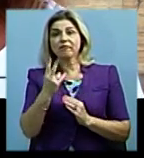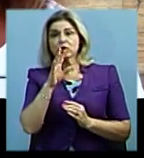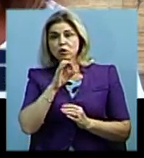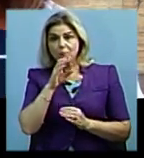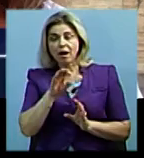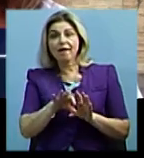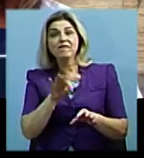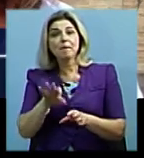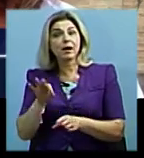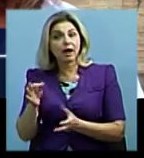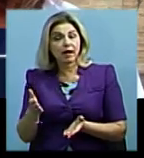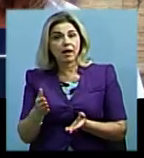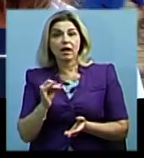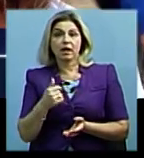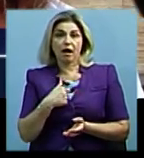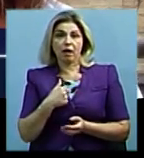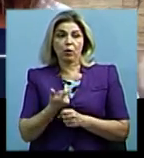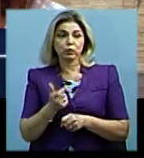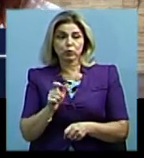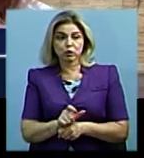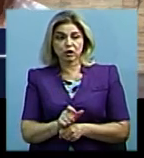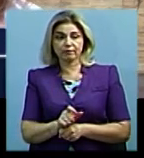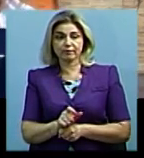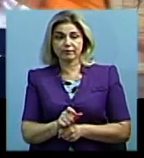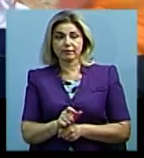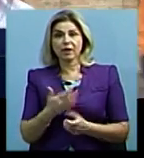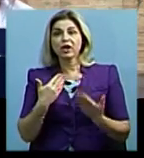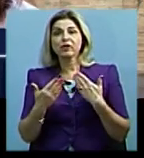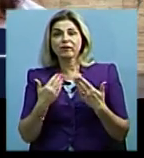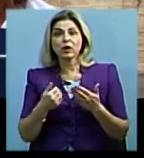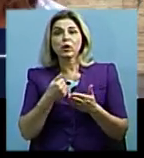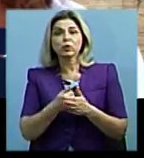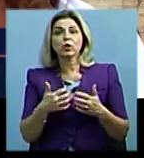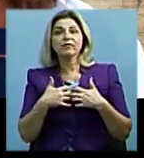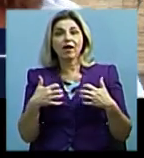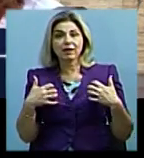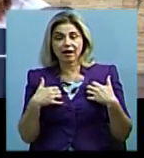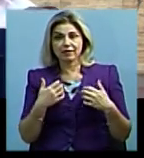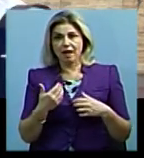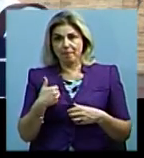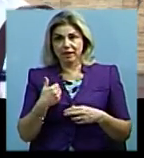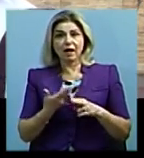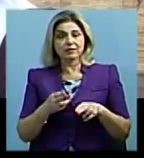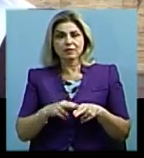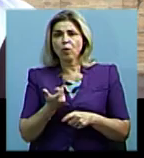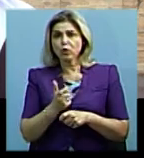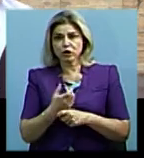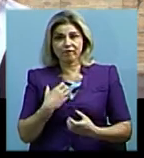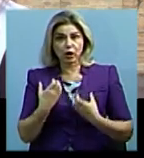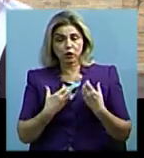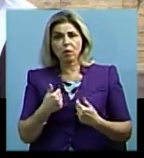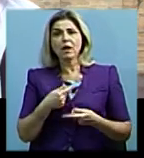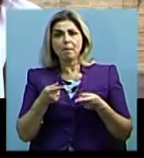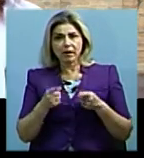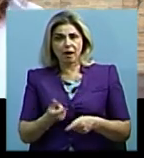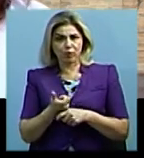підібрані, і я просто дуже ставлюсь так до тварин, мене це дуже хвилює. Мені справді дуже